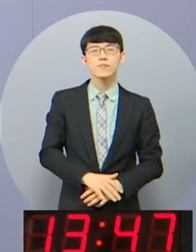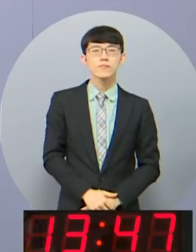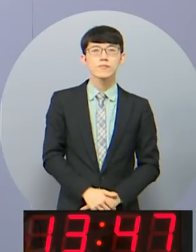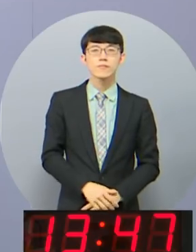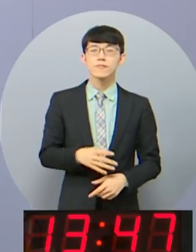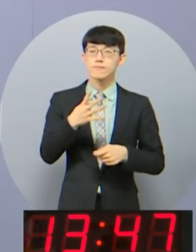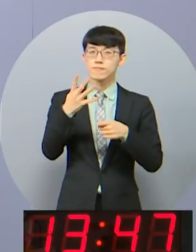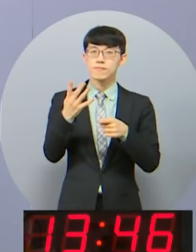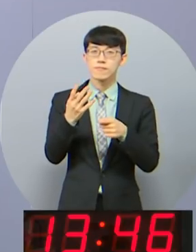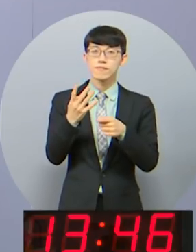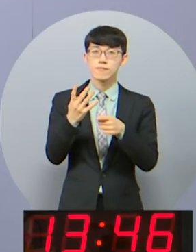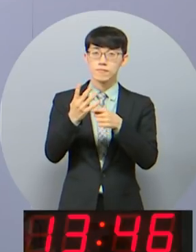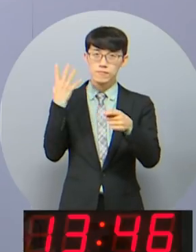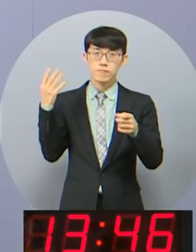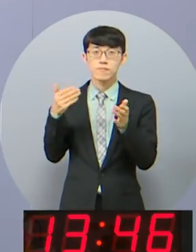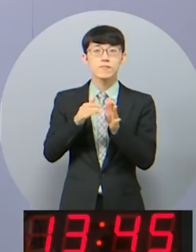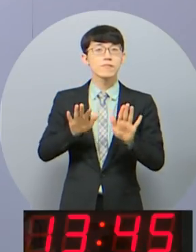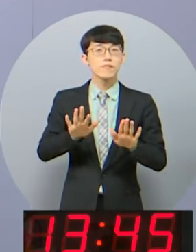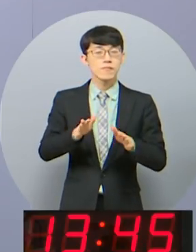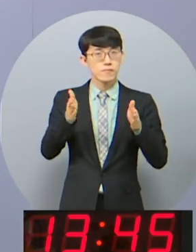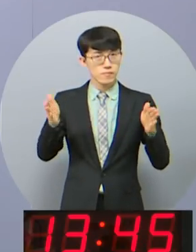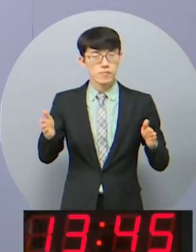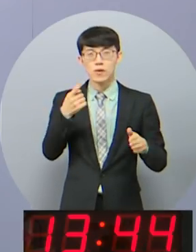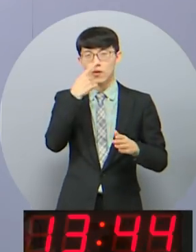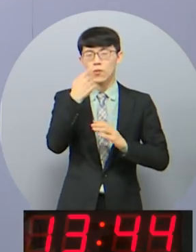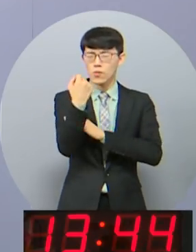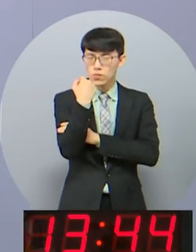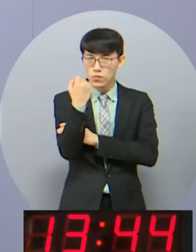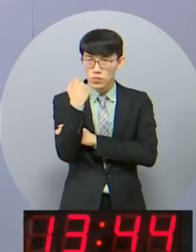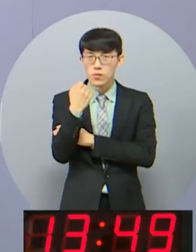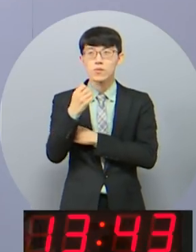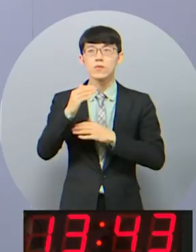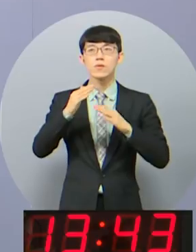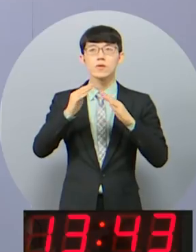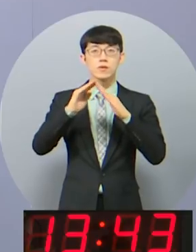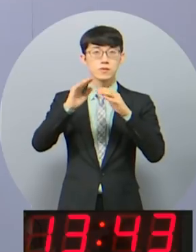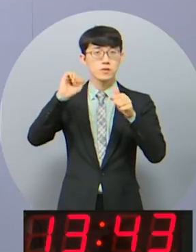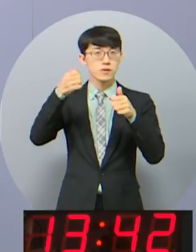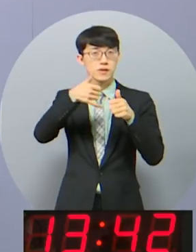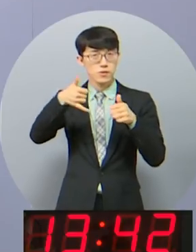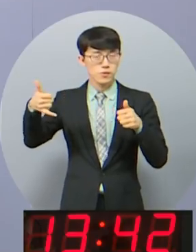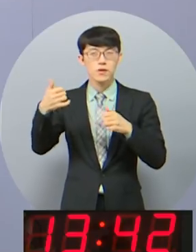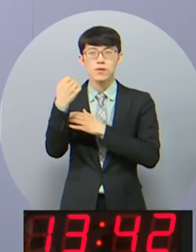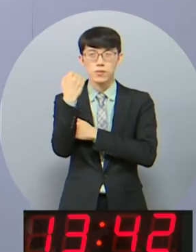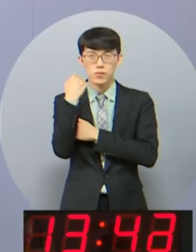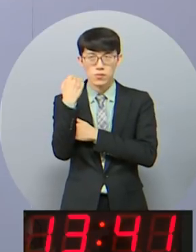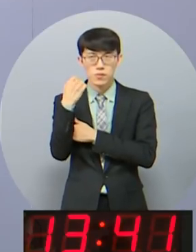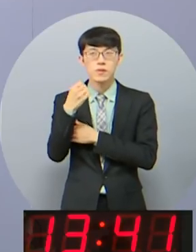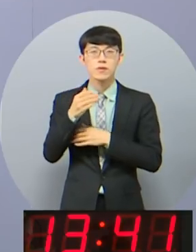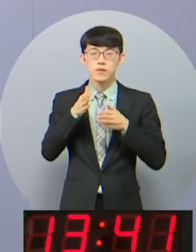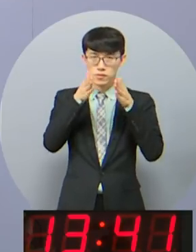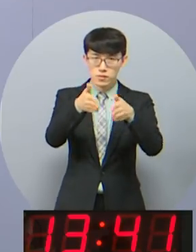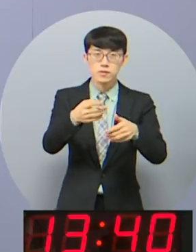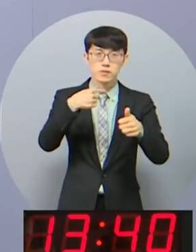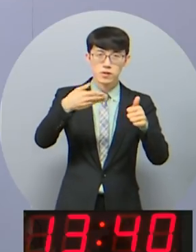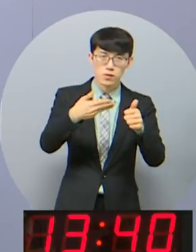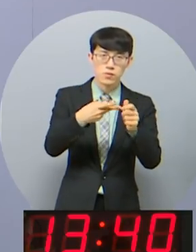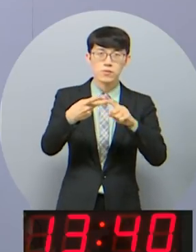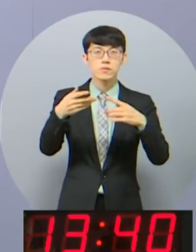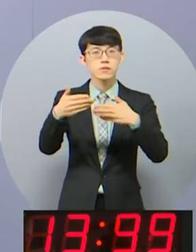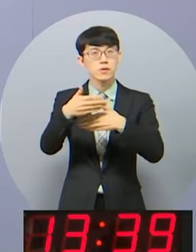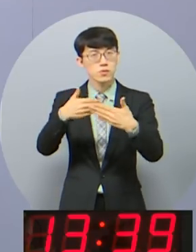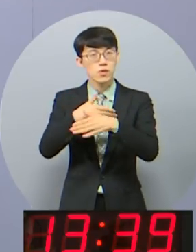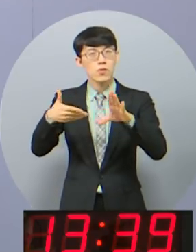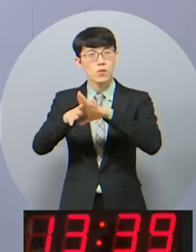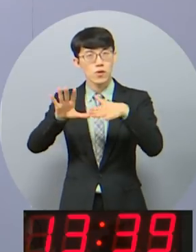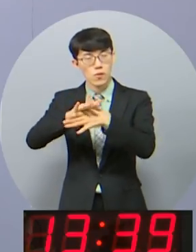来，宇恩的这个努力跟做议员的时间，认真的在教育、交通、文化、艺